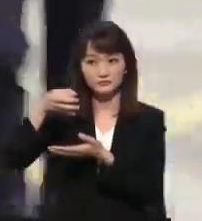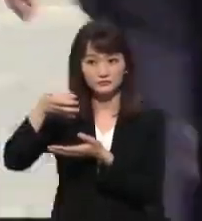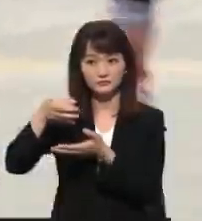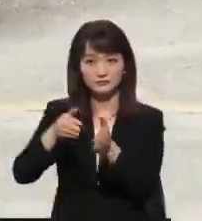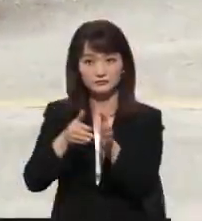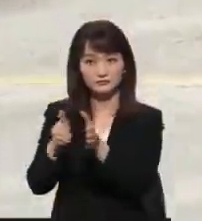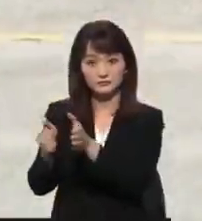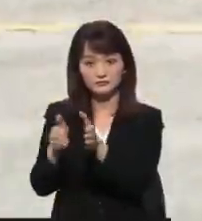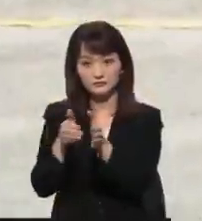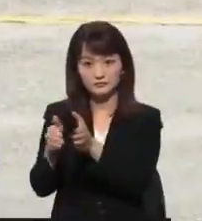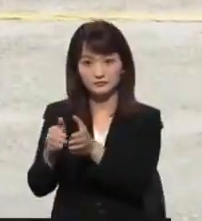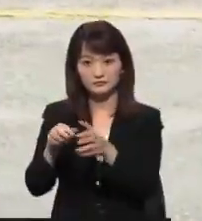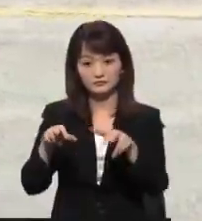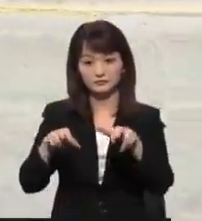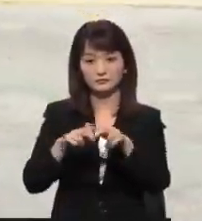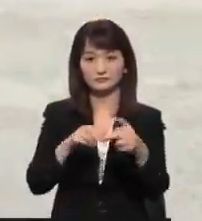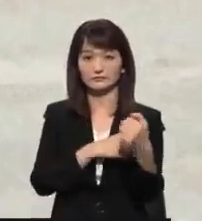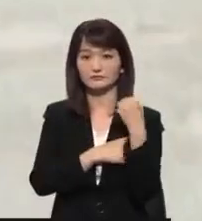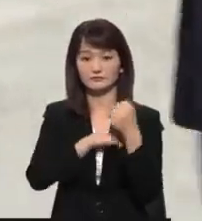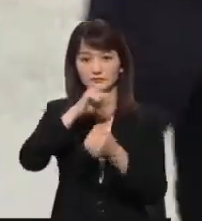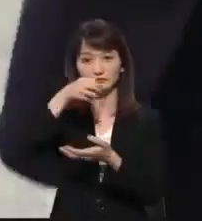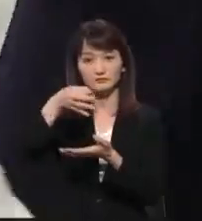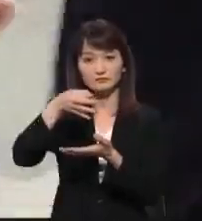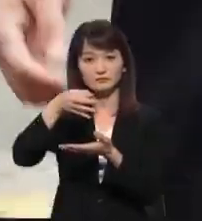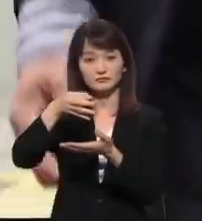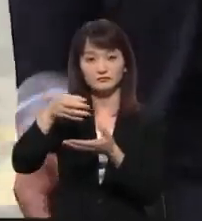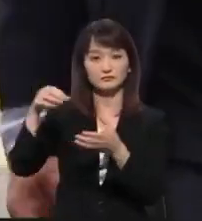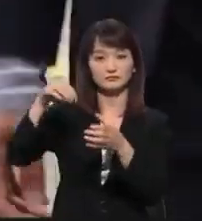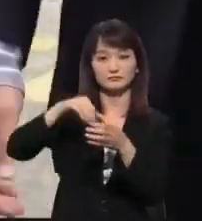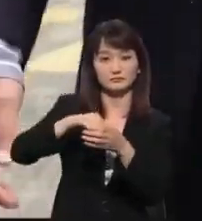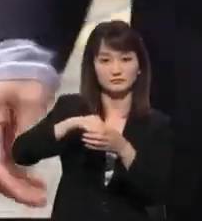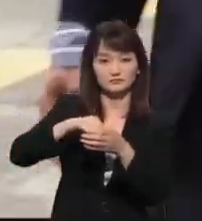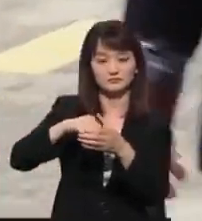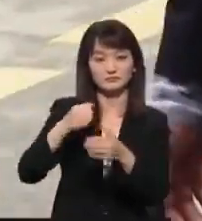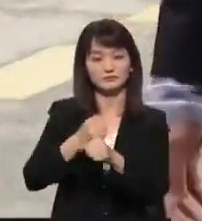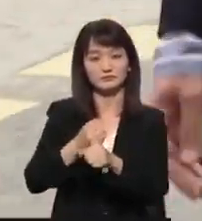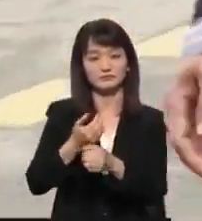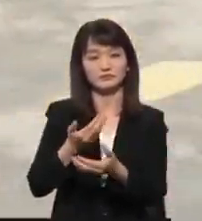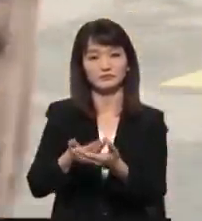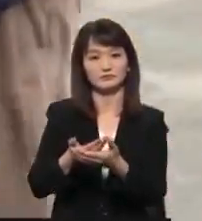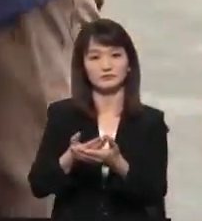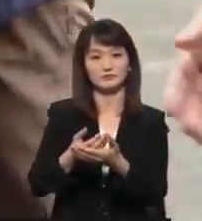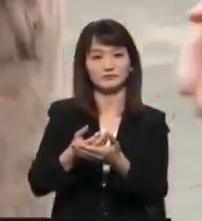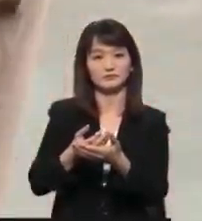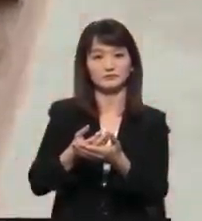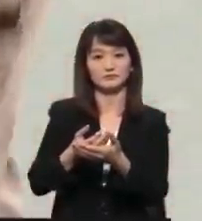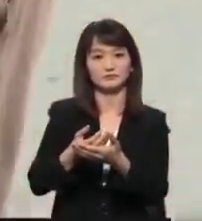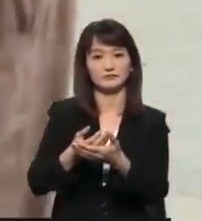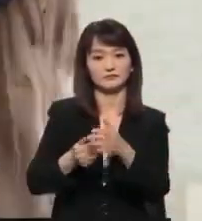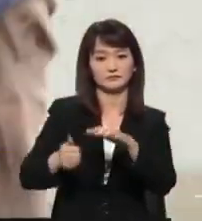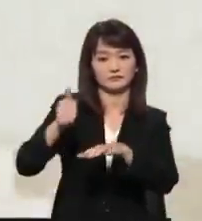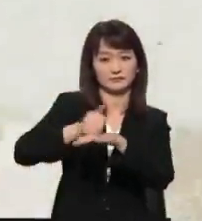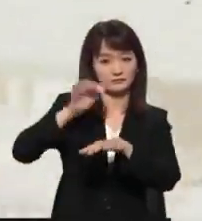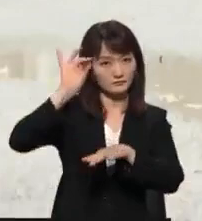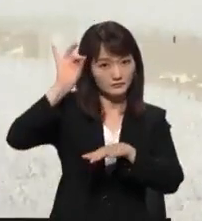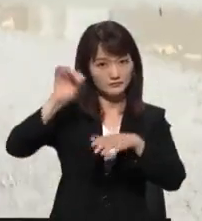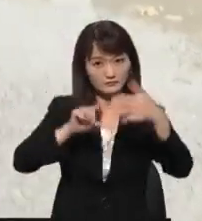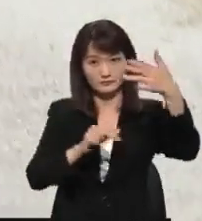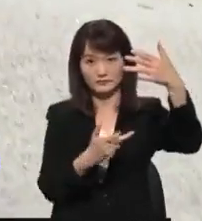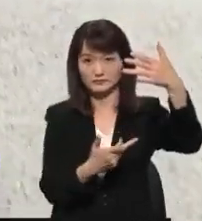작업하고 있는데 장애인들의 권리 예산을 좀 반영해 주십시오라는 것을 취임 백일 때